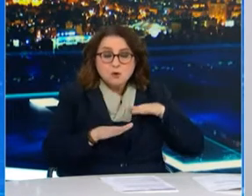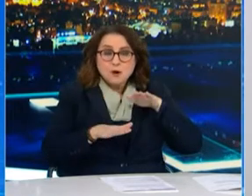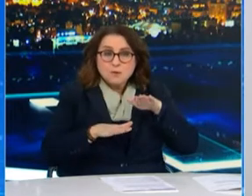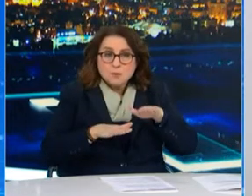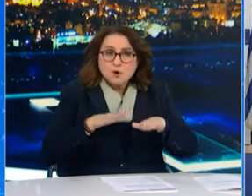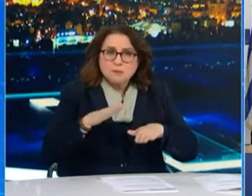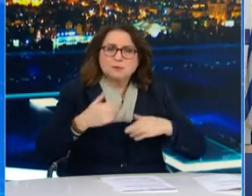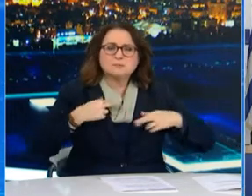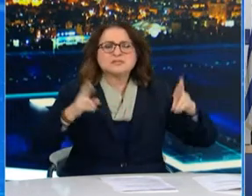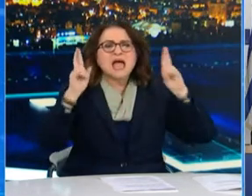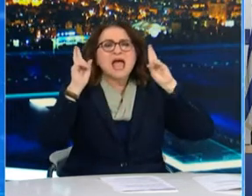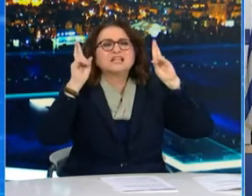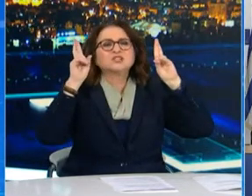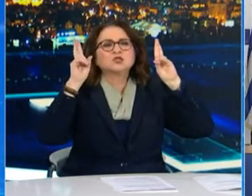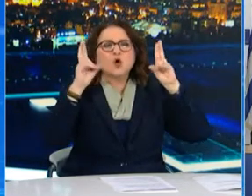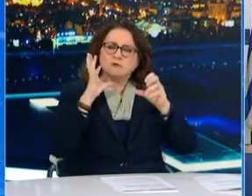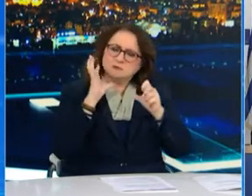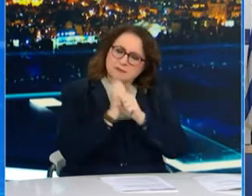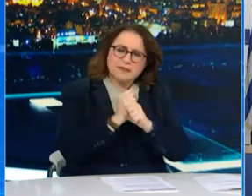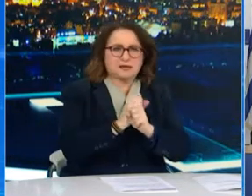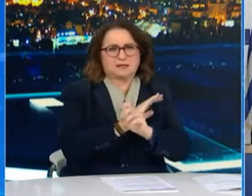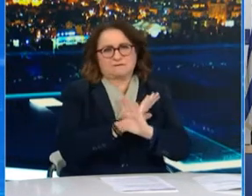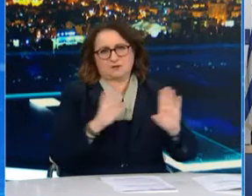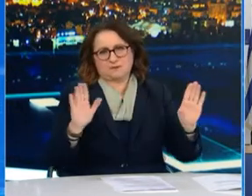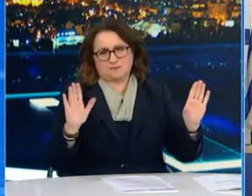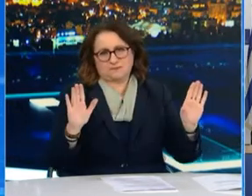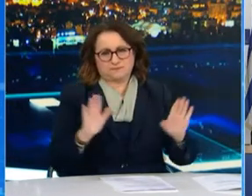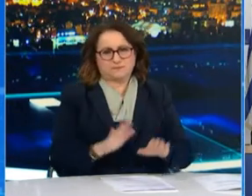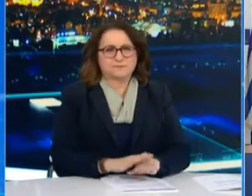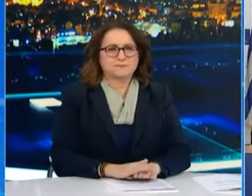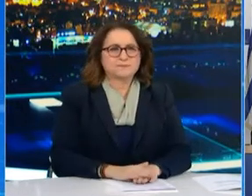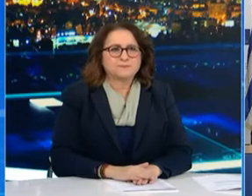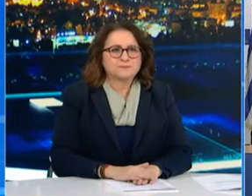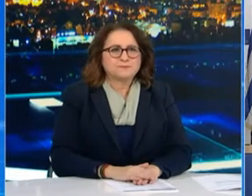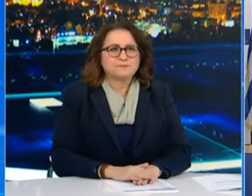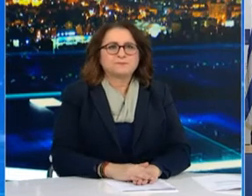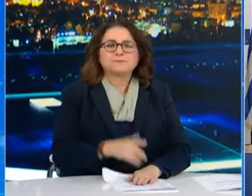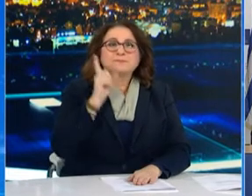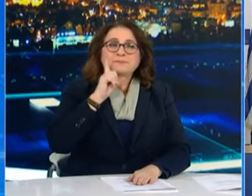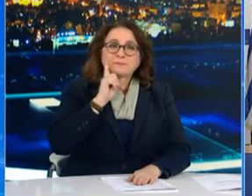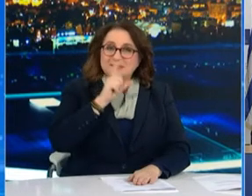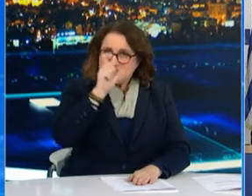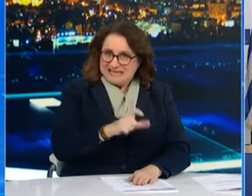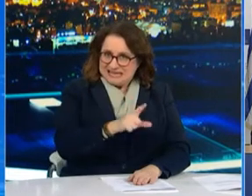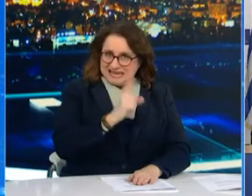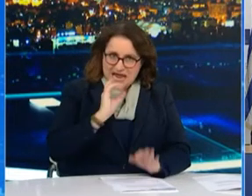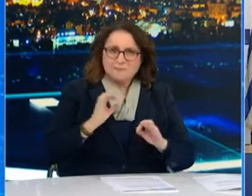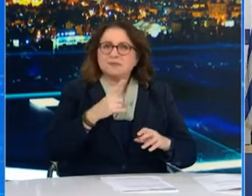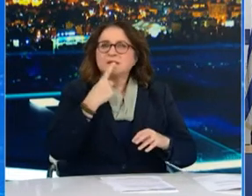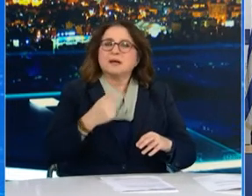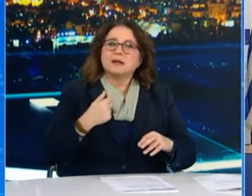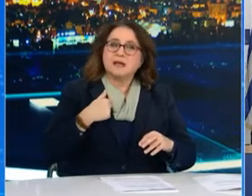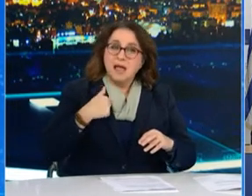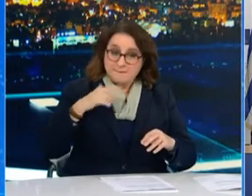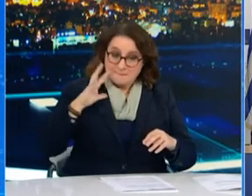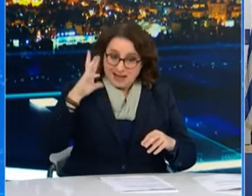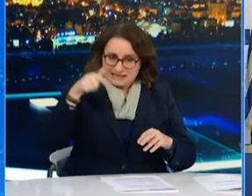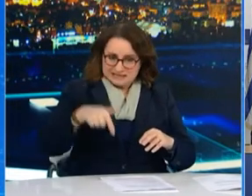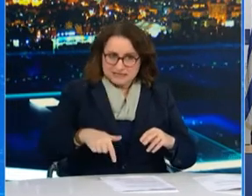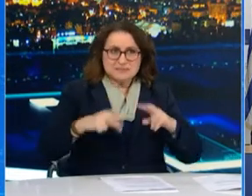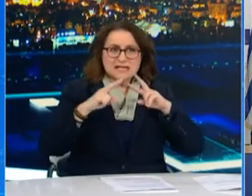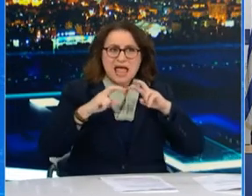να τα καταφέρουμε. Δεν ξέρω αν θέλετε να αλλάξει καθηγήτριά μου. Να πω ότι μέχρι στιγμής ο έλεγχος που γίνεται δεν δείχνει